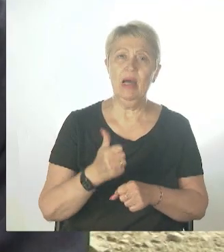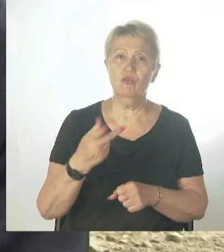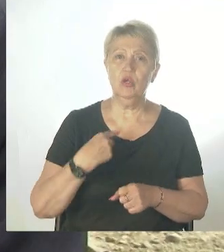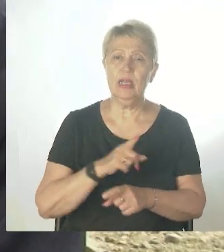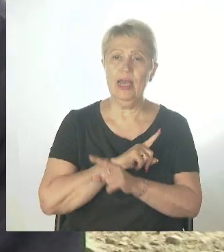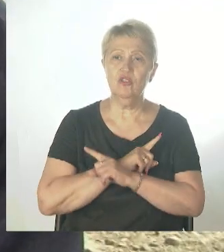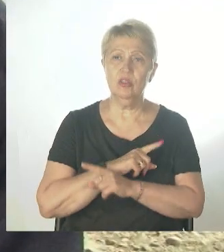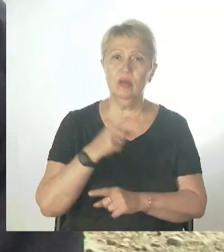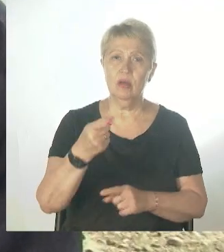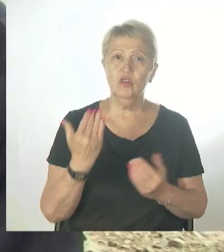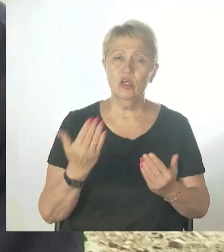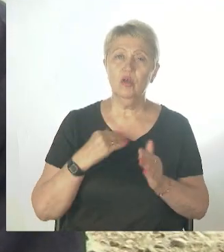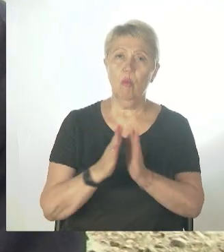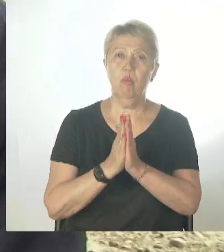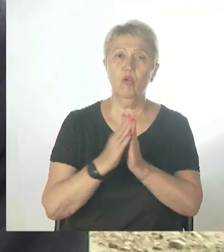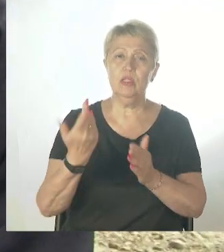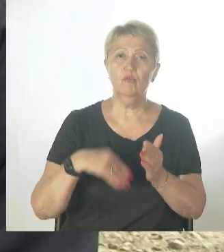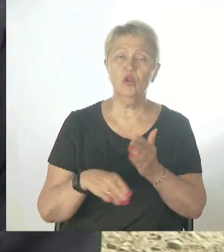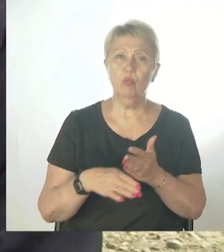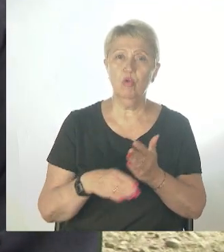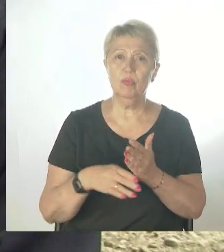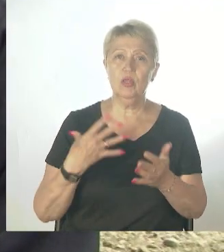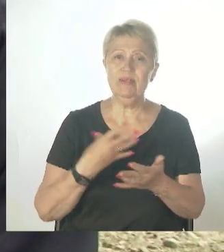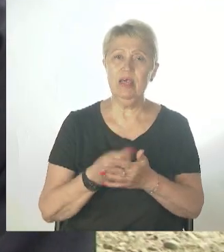Просим его помощи, чтобы он своими святыми молитвами